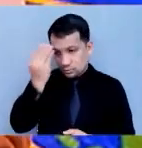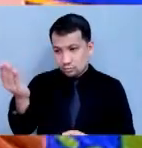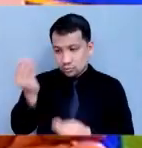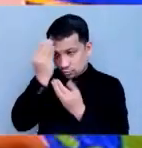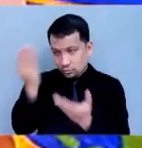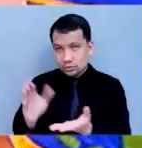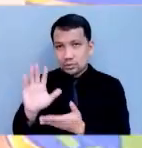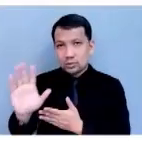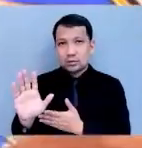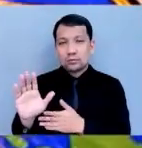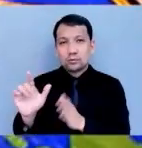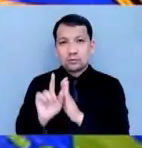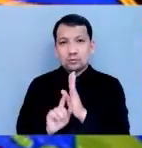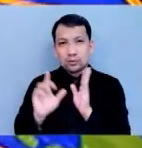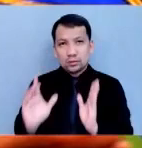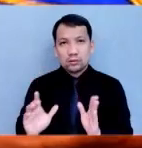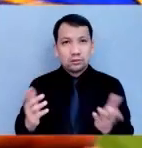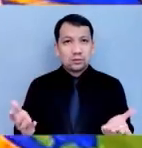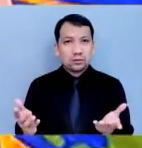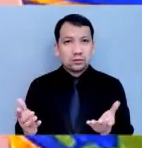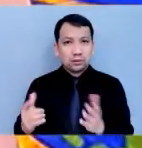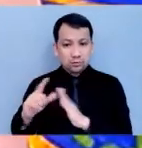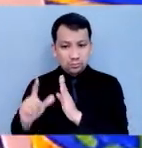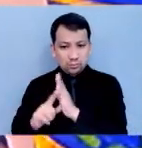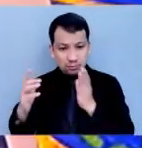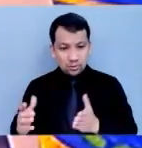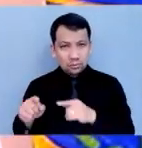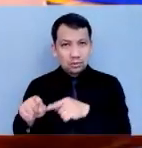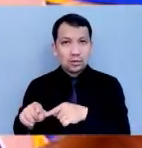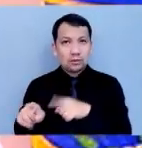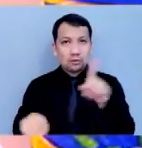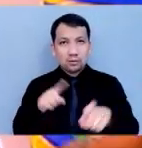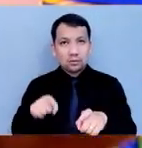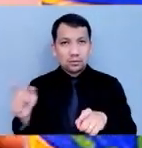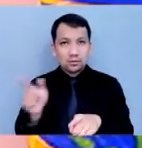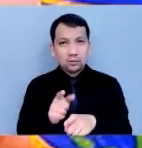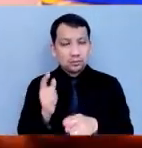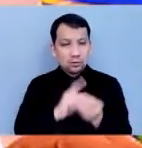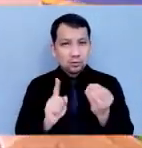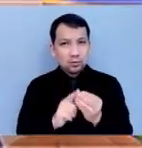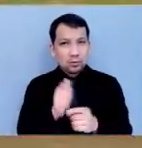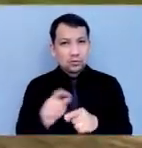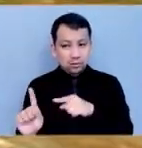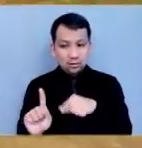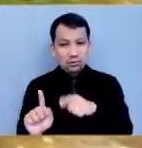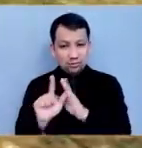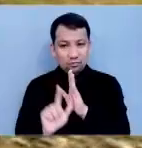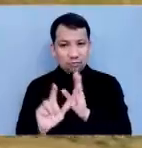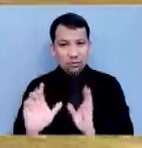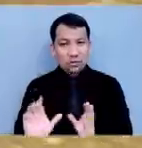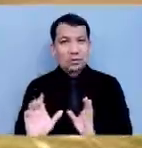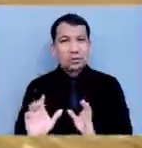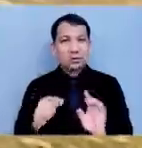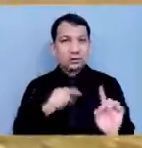That is what the law says. Wala pa nga siyang lawyer eh. Kasi hindi mo pwede i-presume yung lawyer sa ibang kaso, ito yung lawyer niya rito eh. Hirit